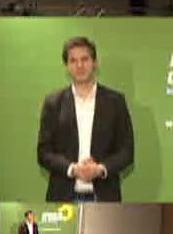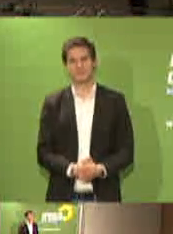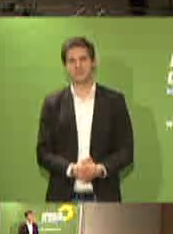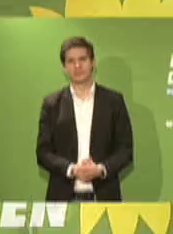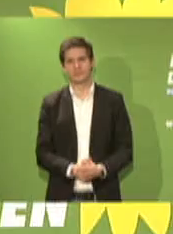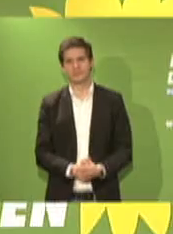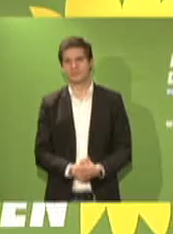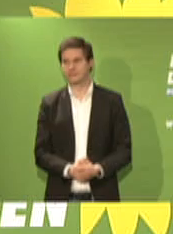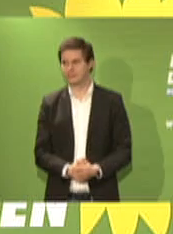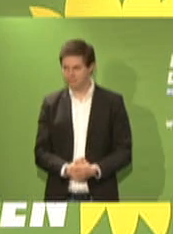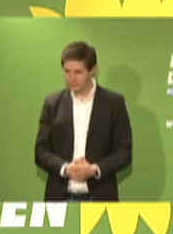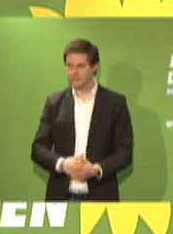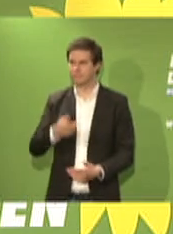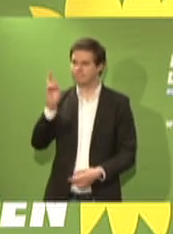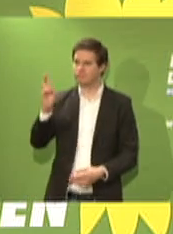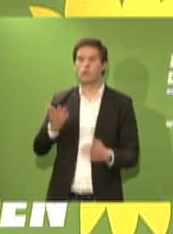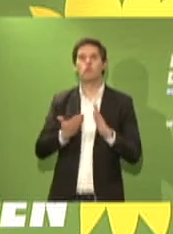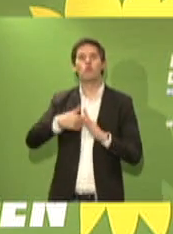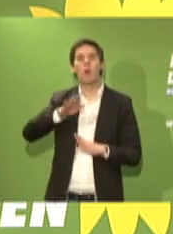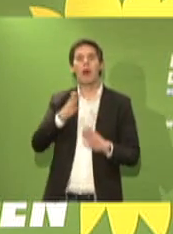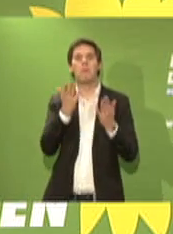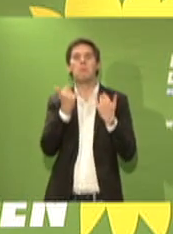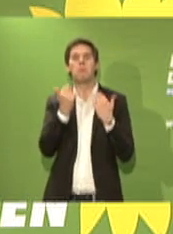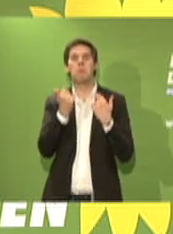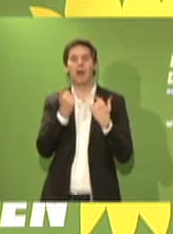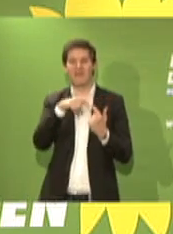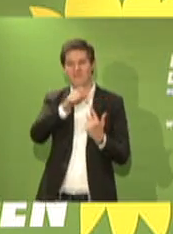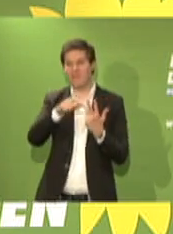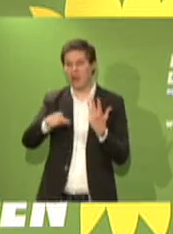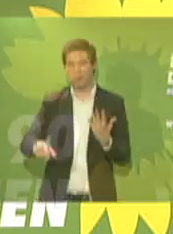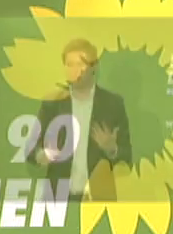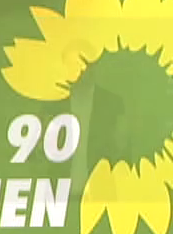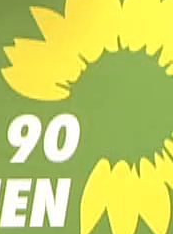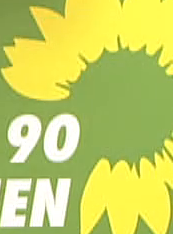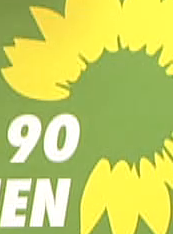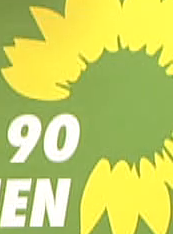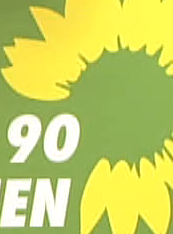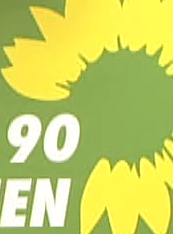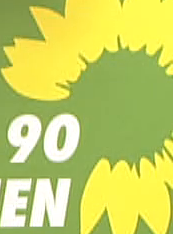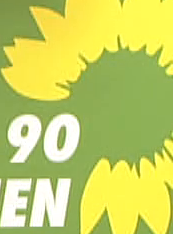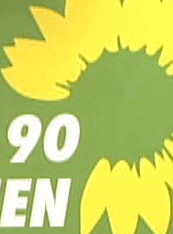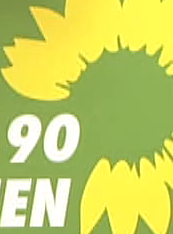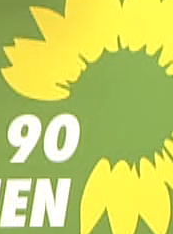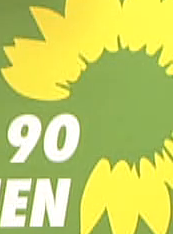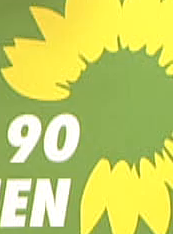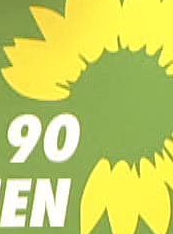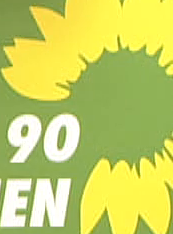Genau. Weitere Bewerbungen liegen uns für das Amt der Rechnungsprüfer nicht vor.